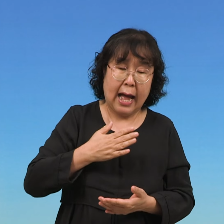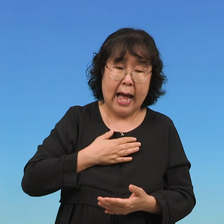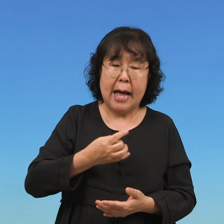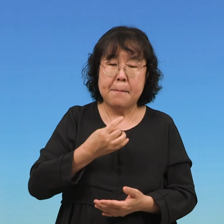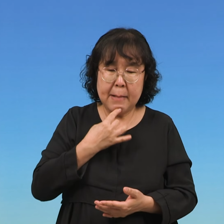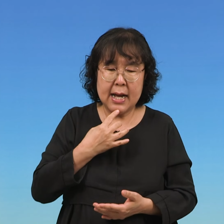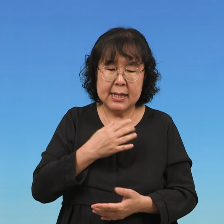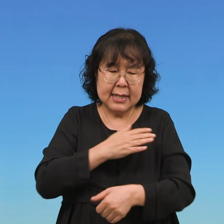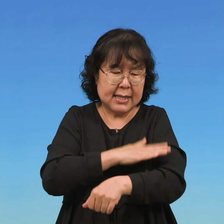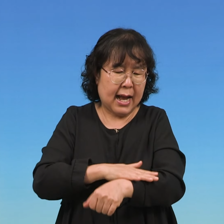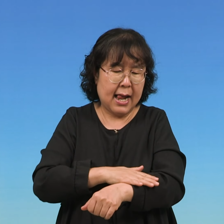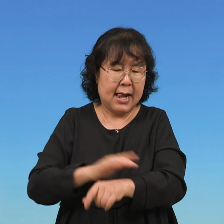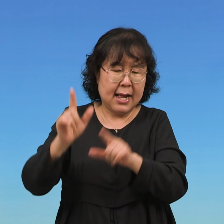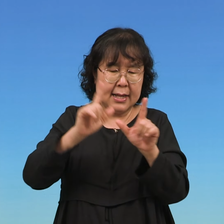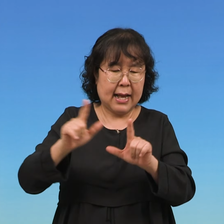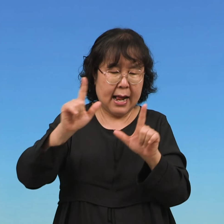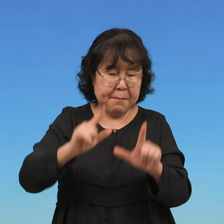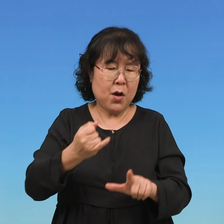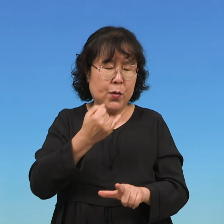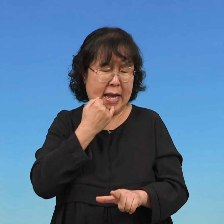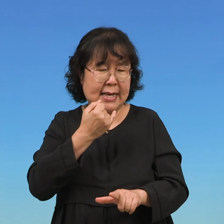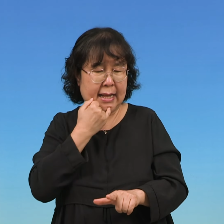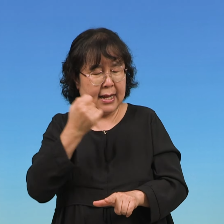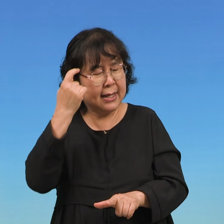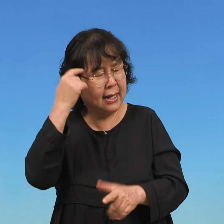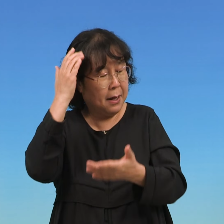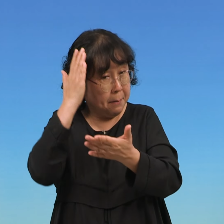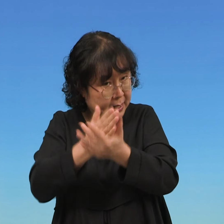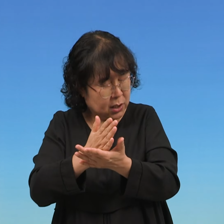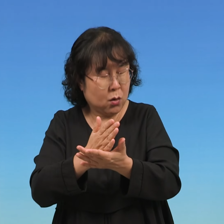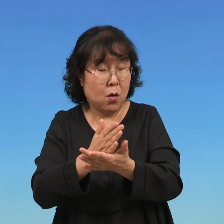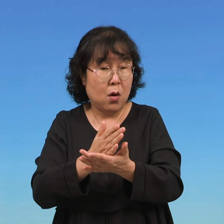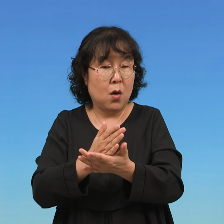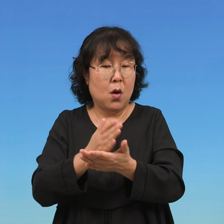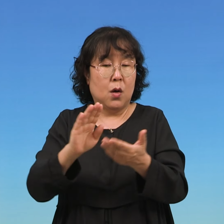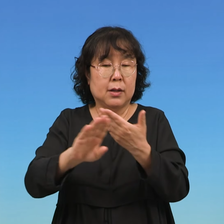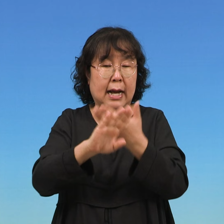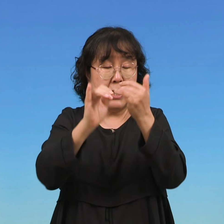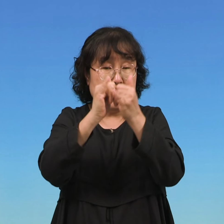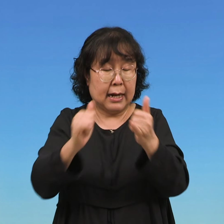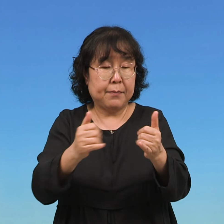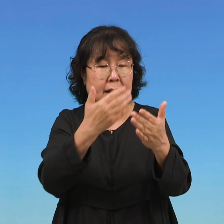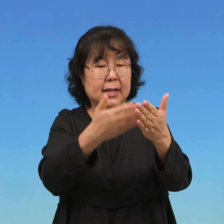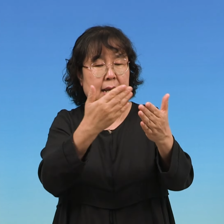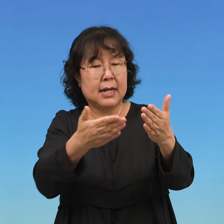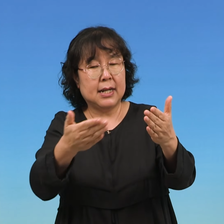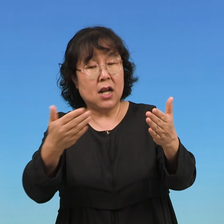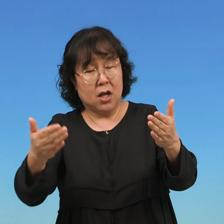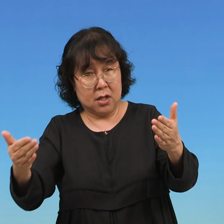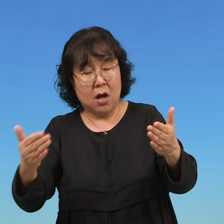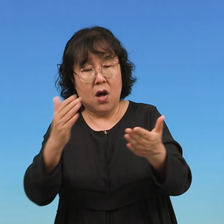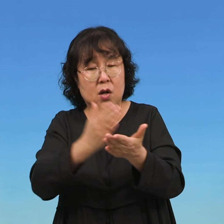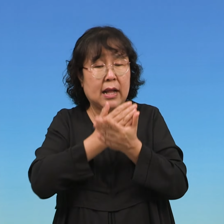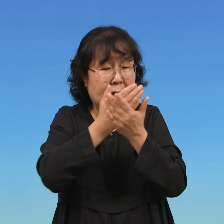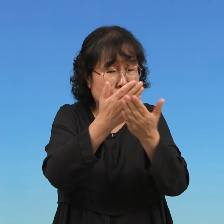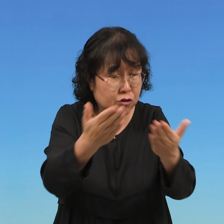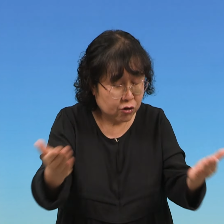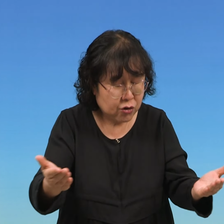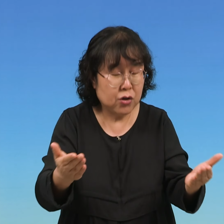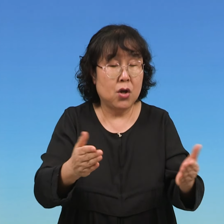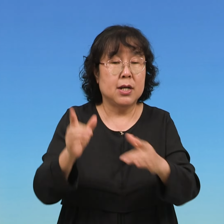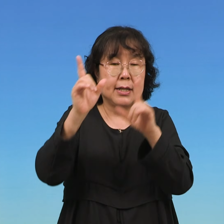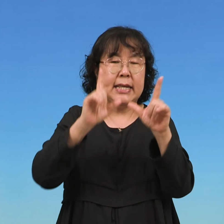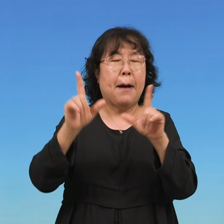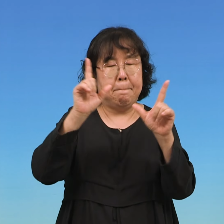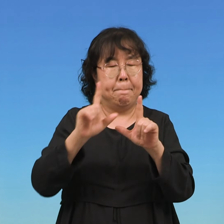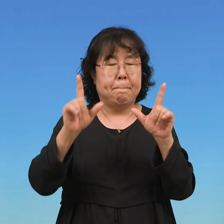식으로 누구에게도 흘려보내지 않는 그렇게 끌어모으는 삶을 살았는데 그러니까 뭐 하는 지는데 점점